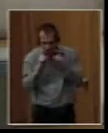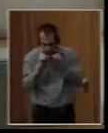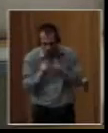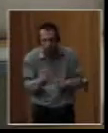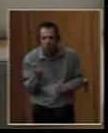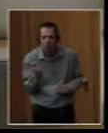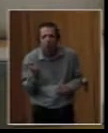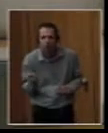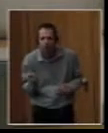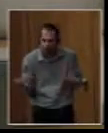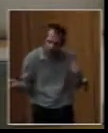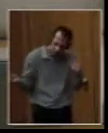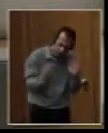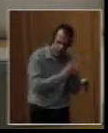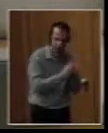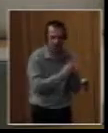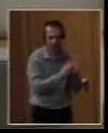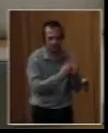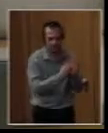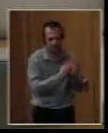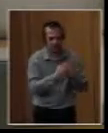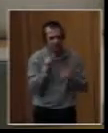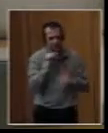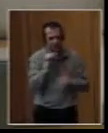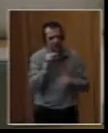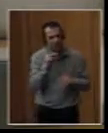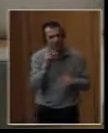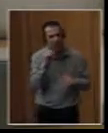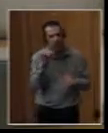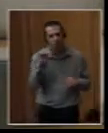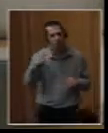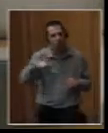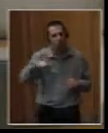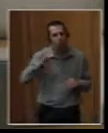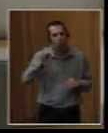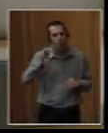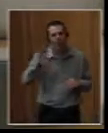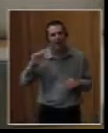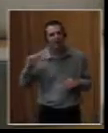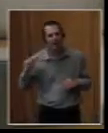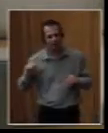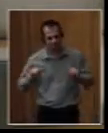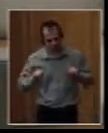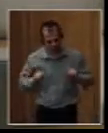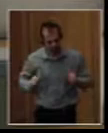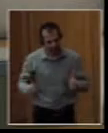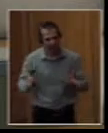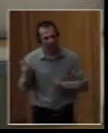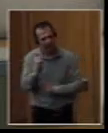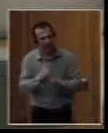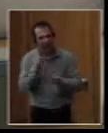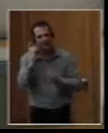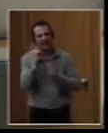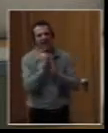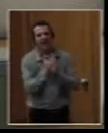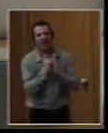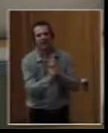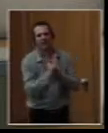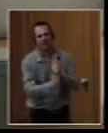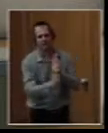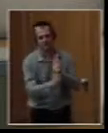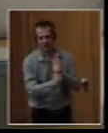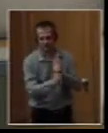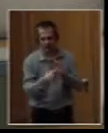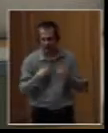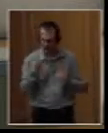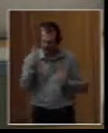Η πρωτοβουλία της κυρίας Κούνεβα και για τη σύνταξη της έκθεσης, η οποία